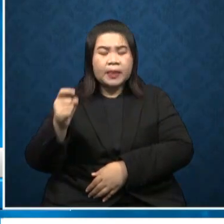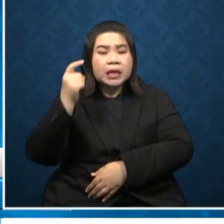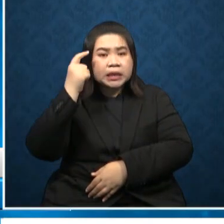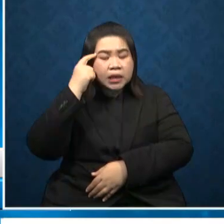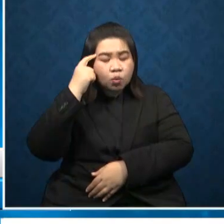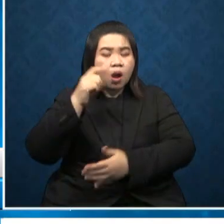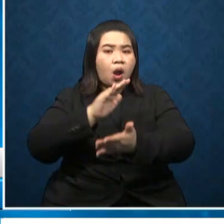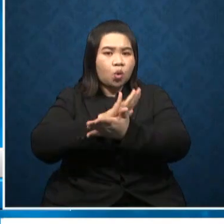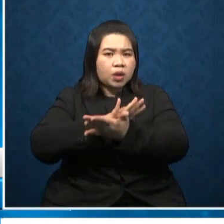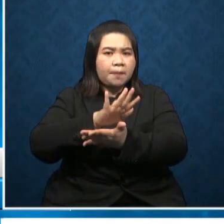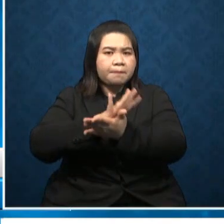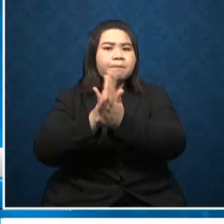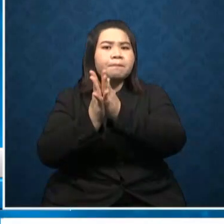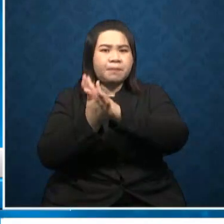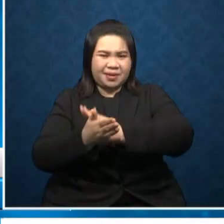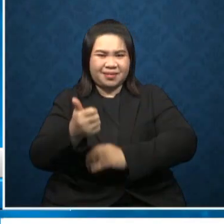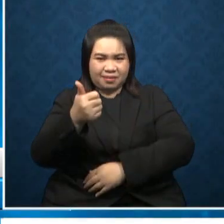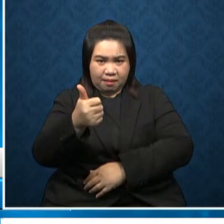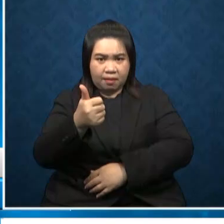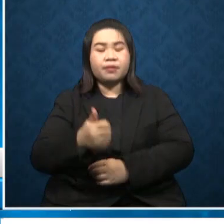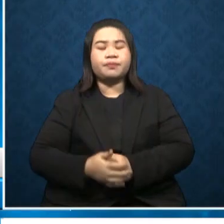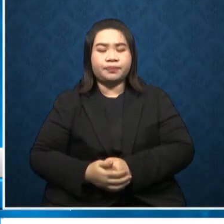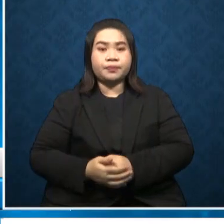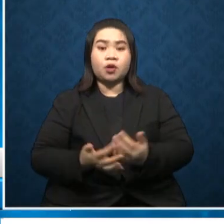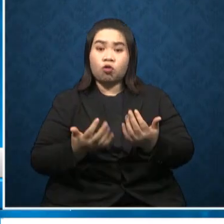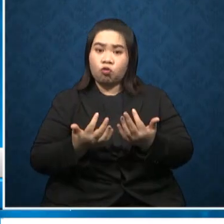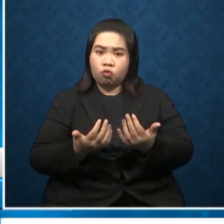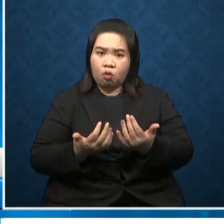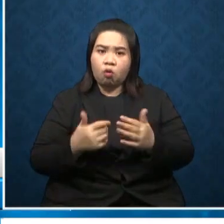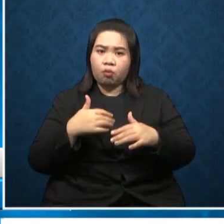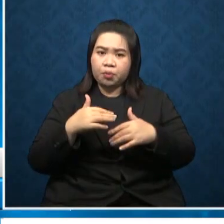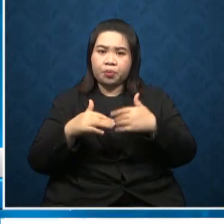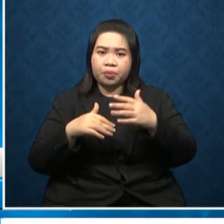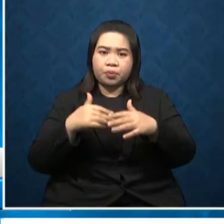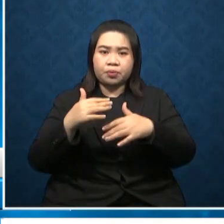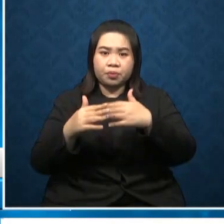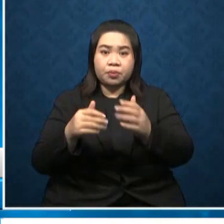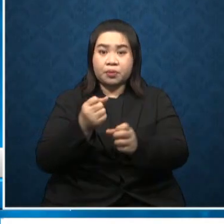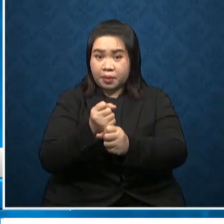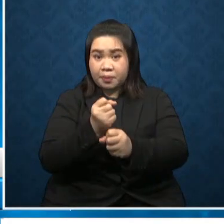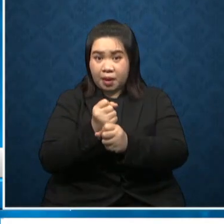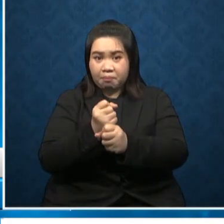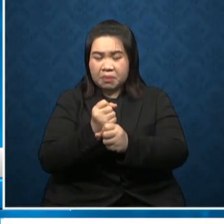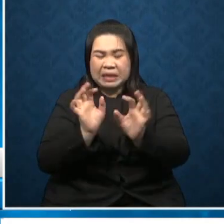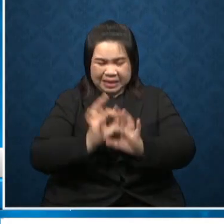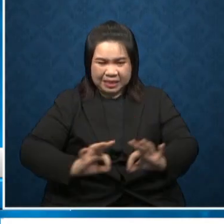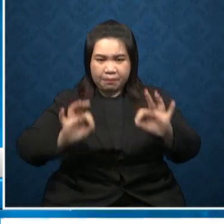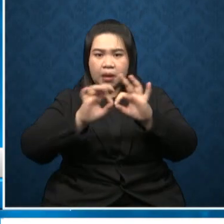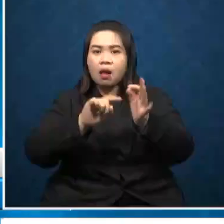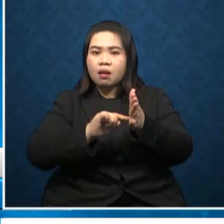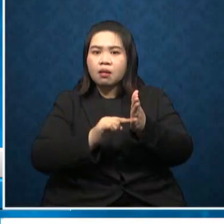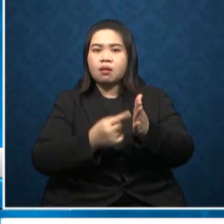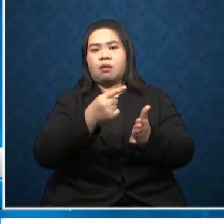เปลี่ยนแปลงได้จริงนะครับตรงนี้จะค่อยๆขยายตัวไปโดยฐานของโรงเรียนแล้วก็